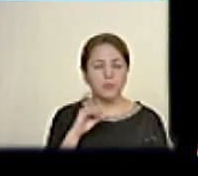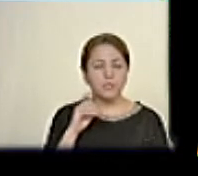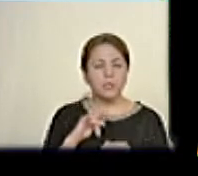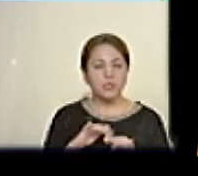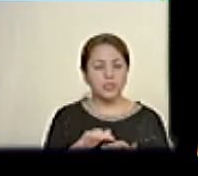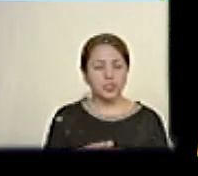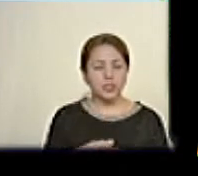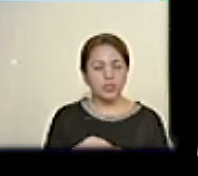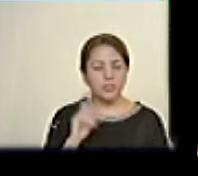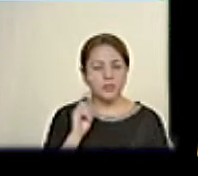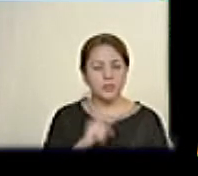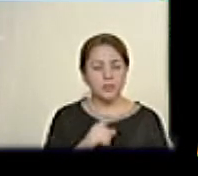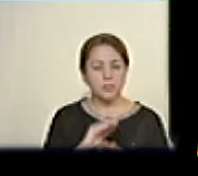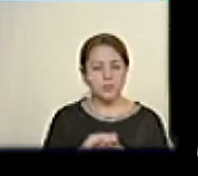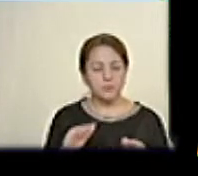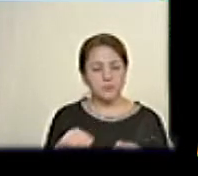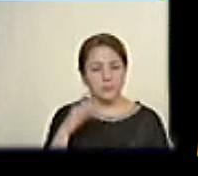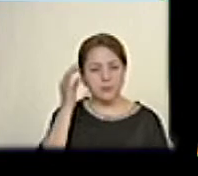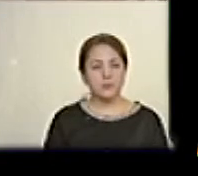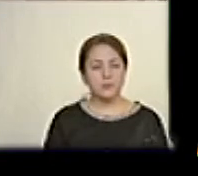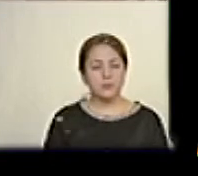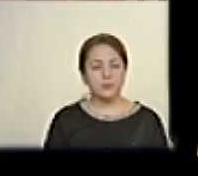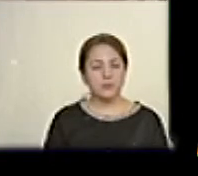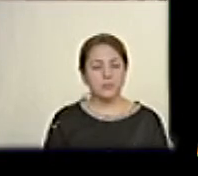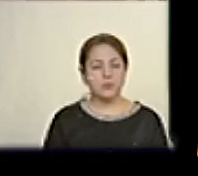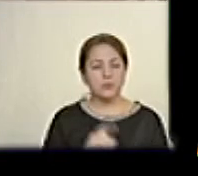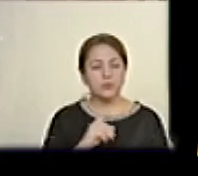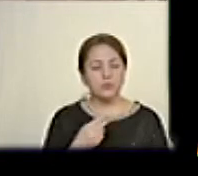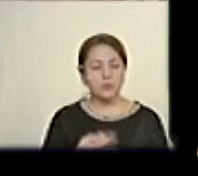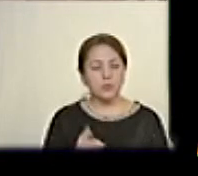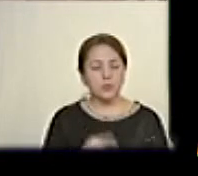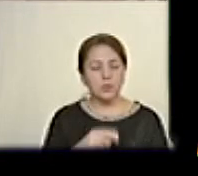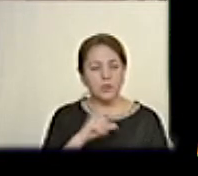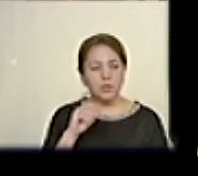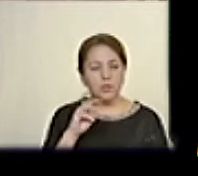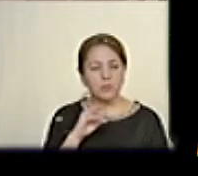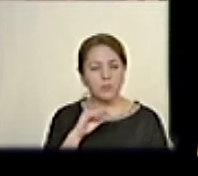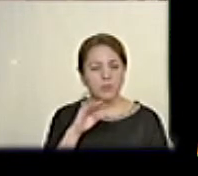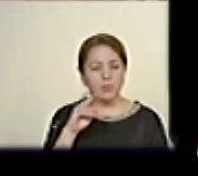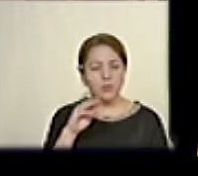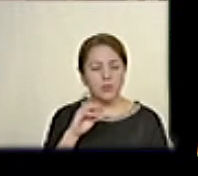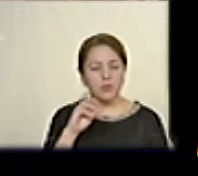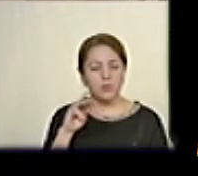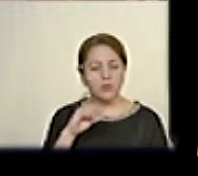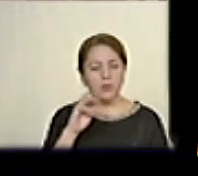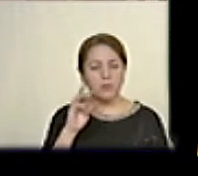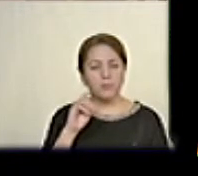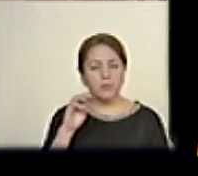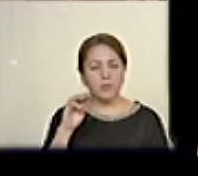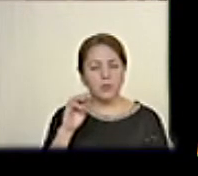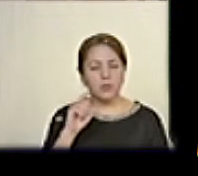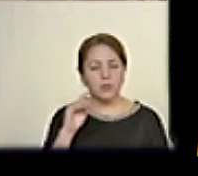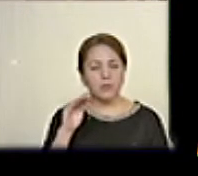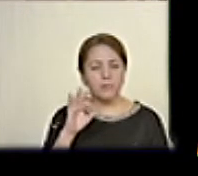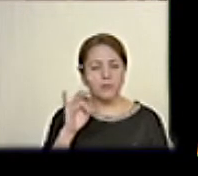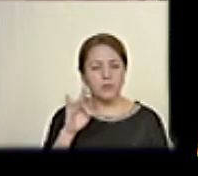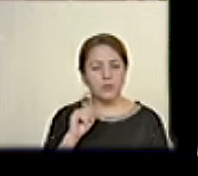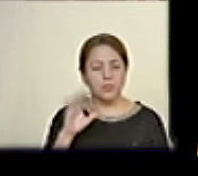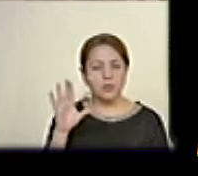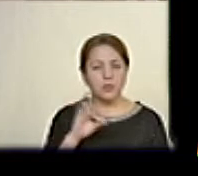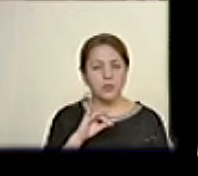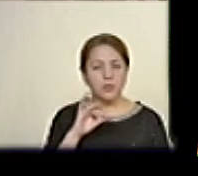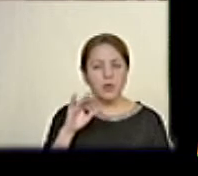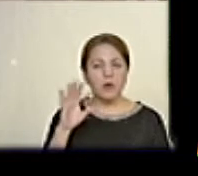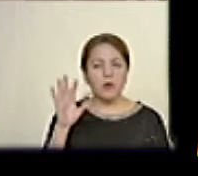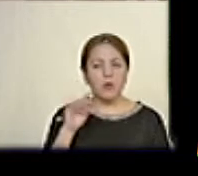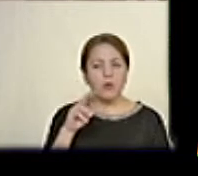лингвистической задачи, ребята, вспомните, что такое эпитет, метафора и олицетворение.